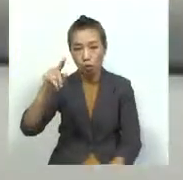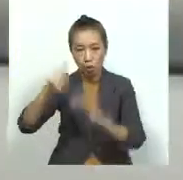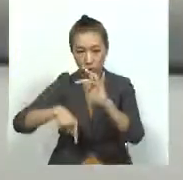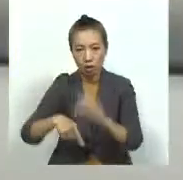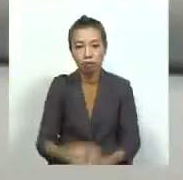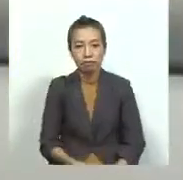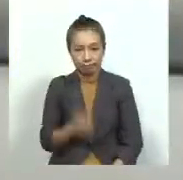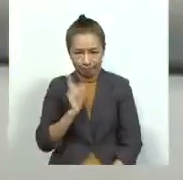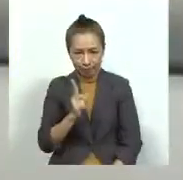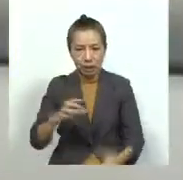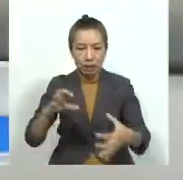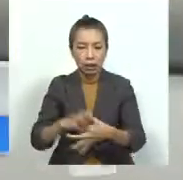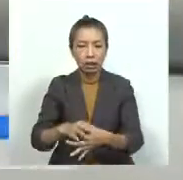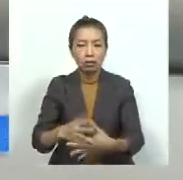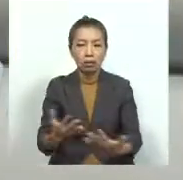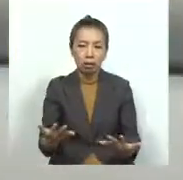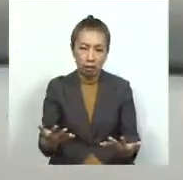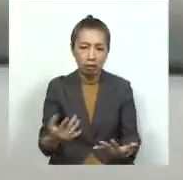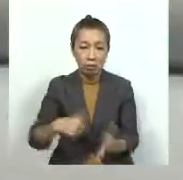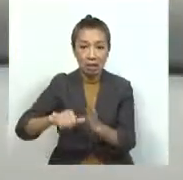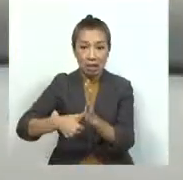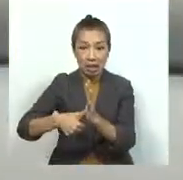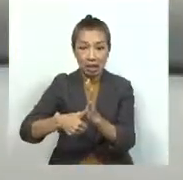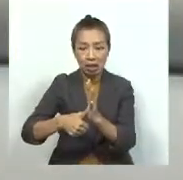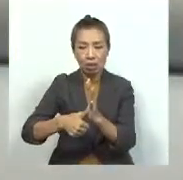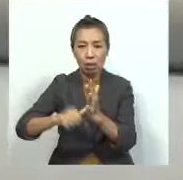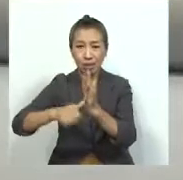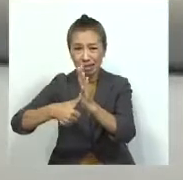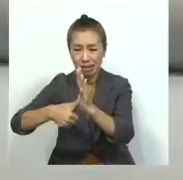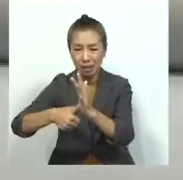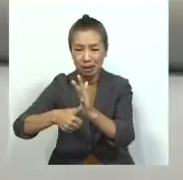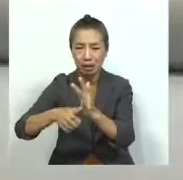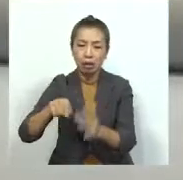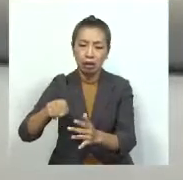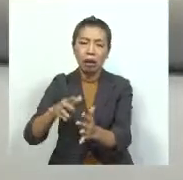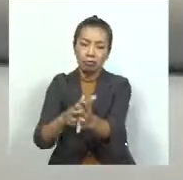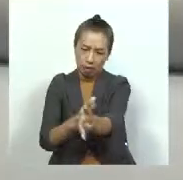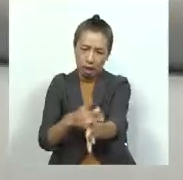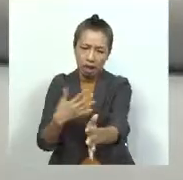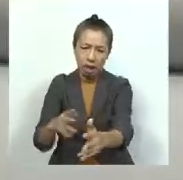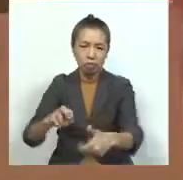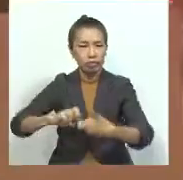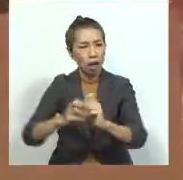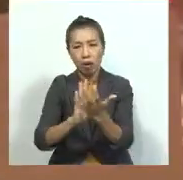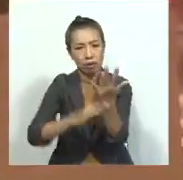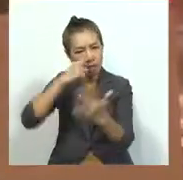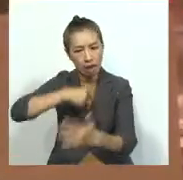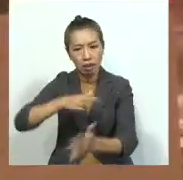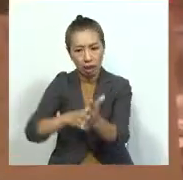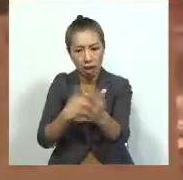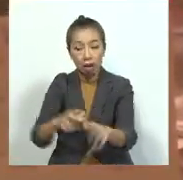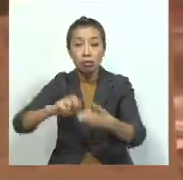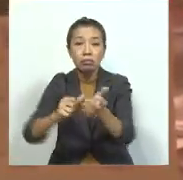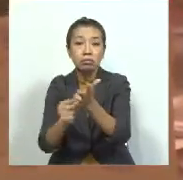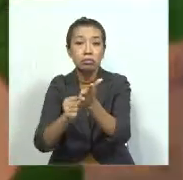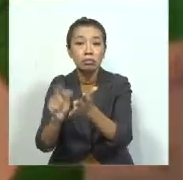จริงๆแล้วเนี่ยเรื่องพูดถึงว่านี่นอกระบบมันเกิดขึ้นเนี่ยมานานแล้วนะครับกับประเทศไทยเราแล้วการแก้ปัญห